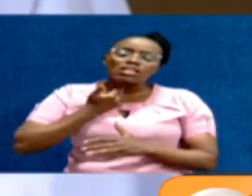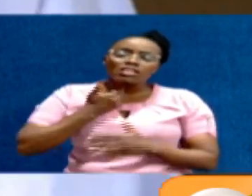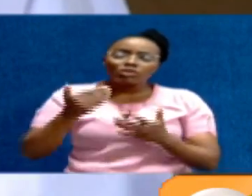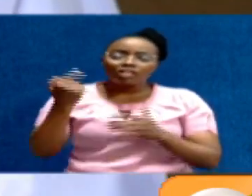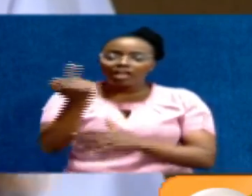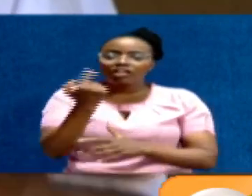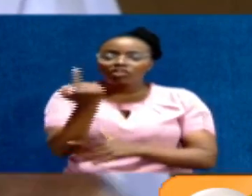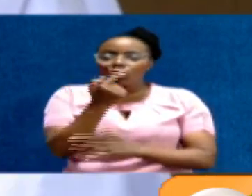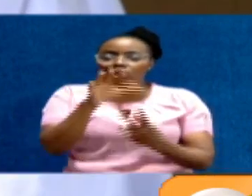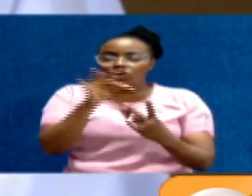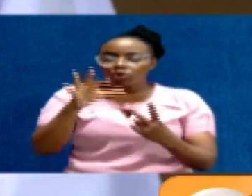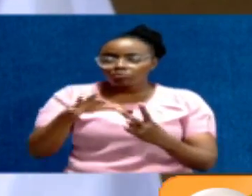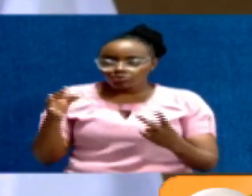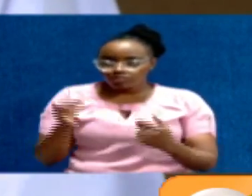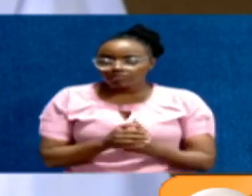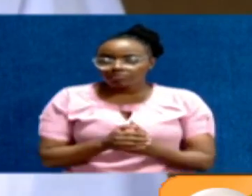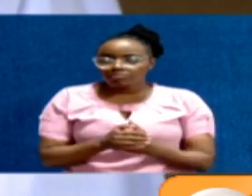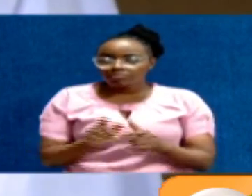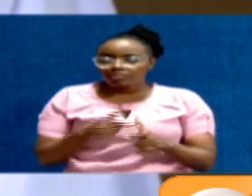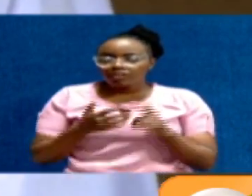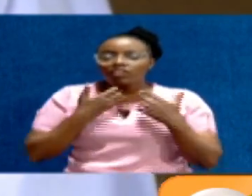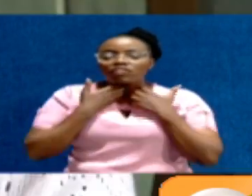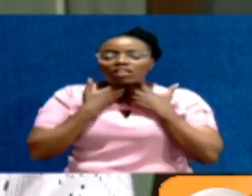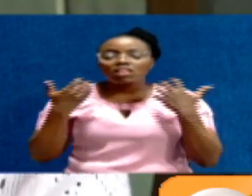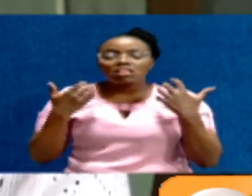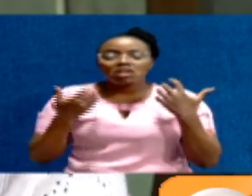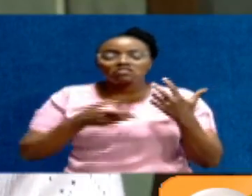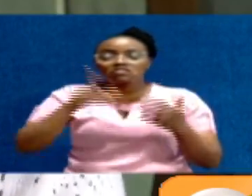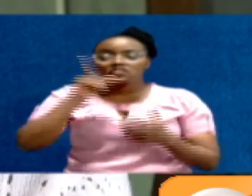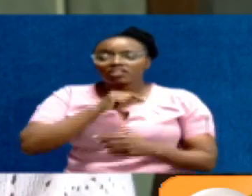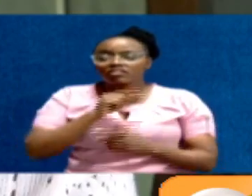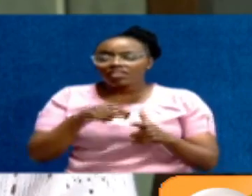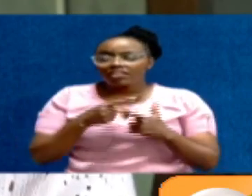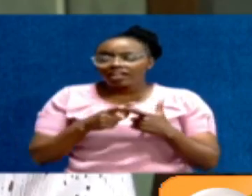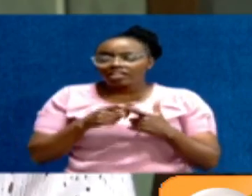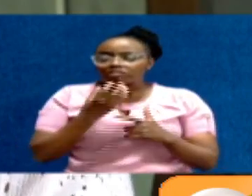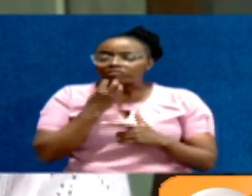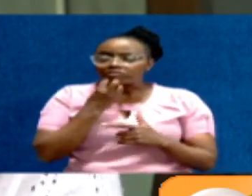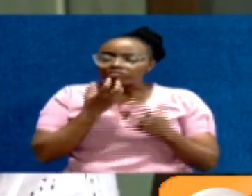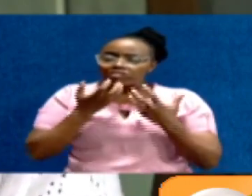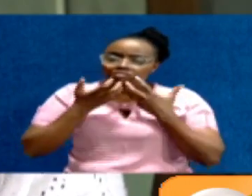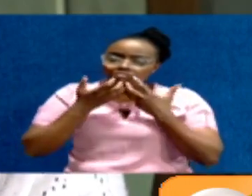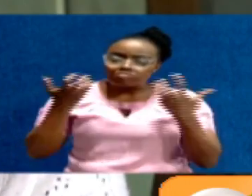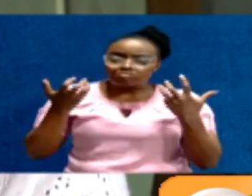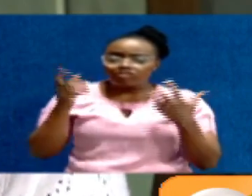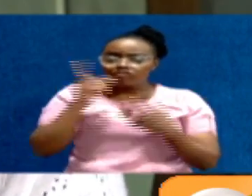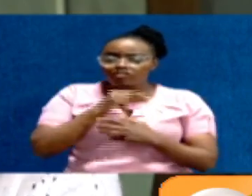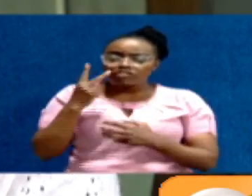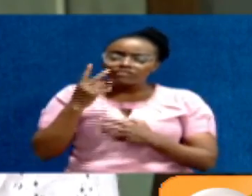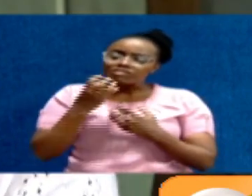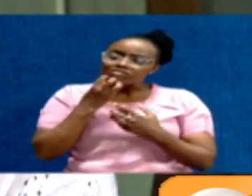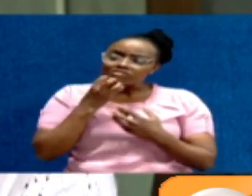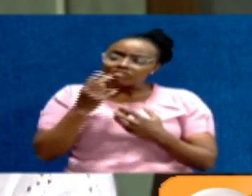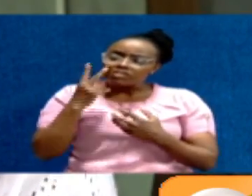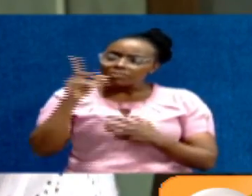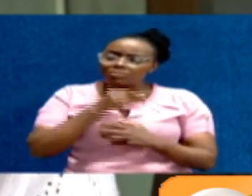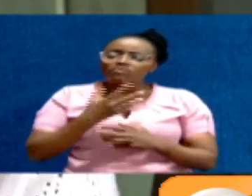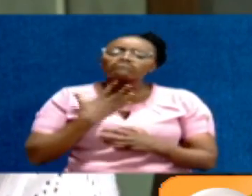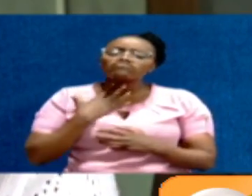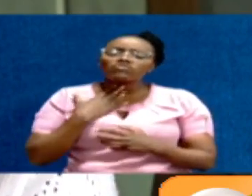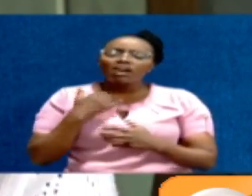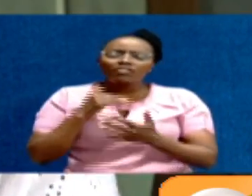area was the only option. Hapa ikatoboka. Katoboka sasa kabisa. Unaona hii chin yote hii